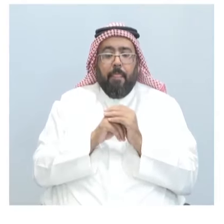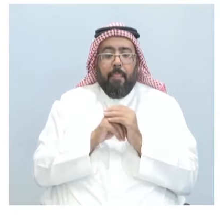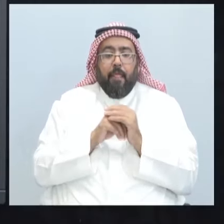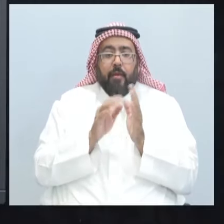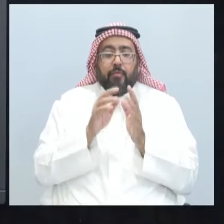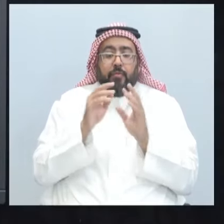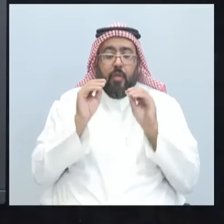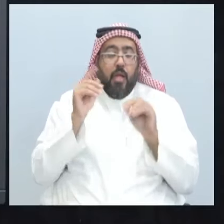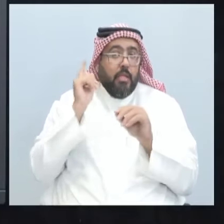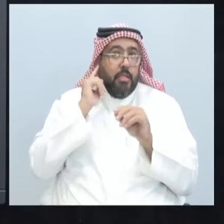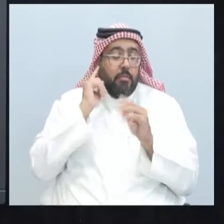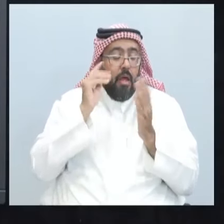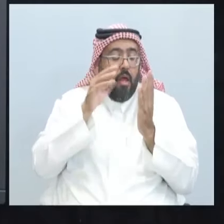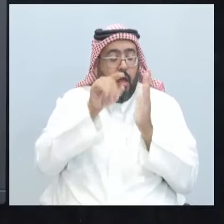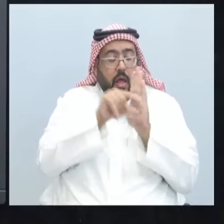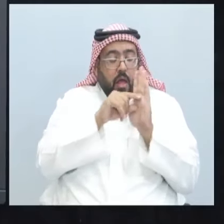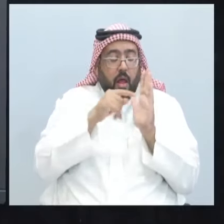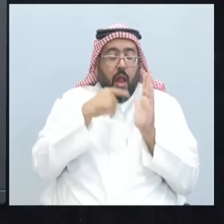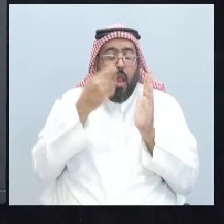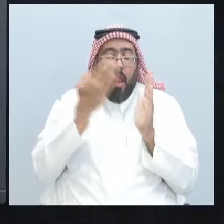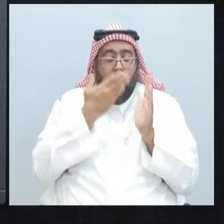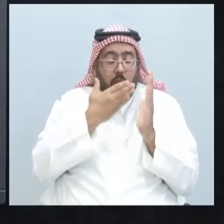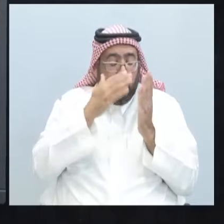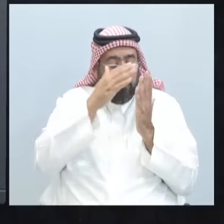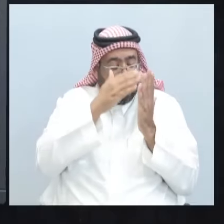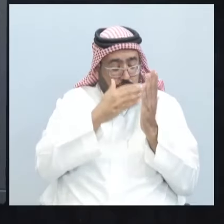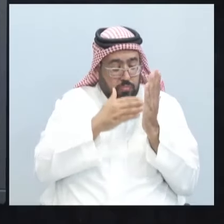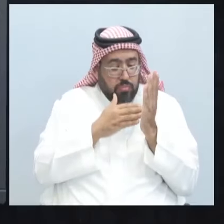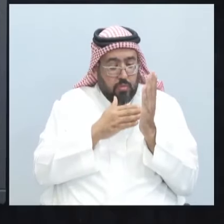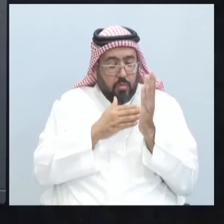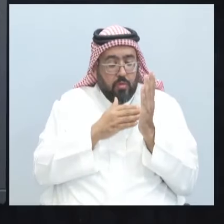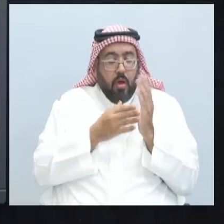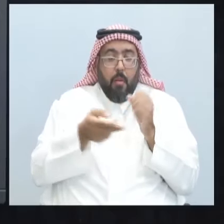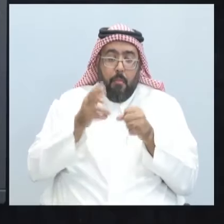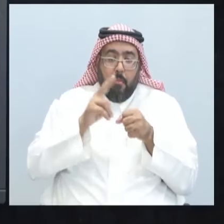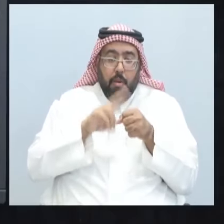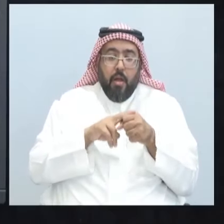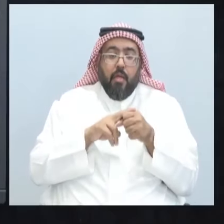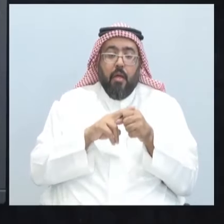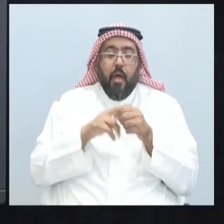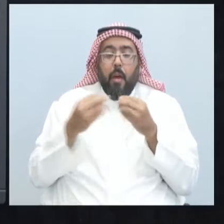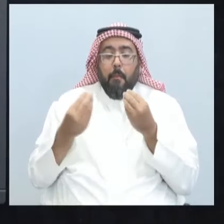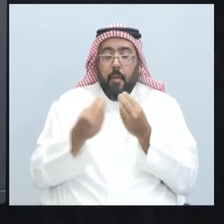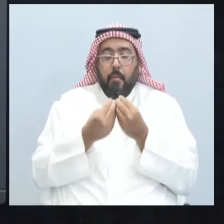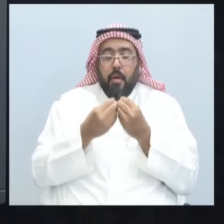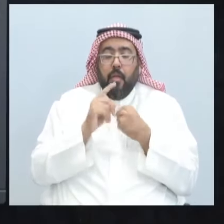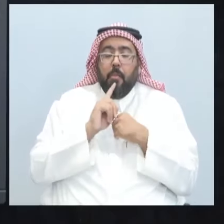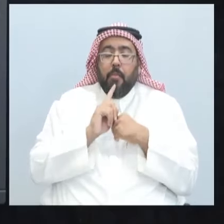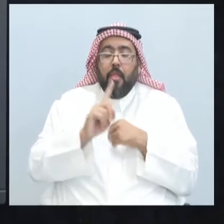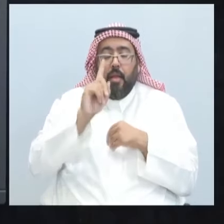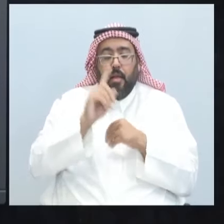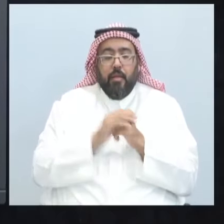دعونا نستمع تلاوه عاطه ثم نعود سويا باذن الله سبحانه